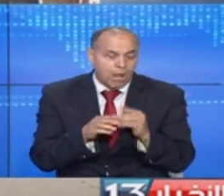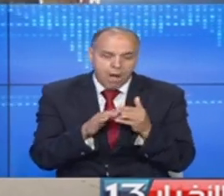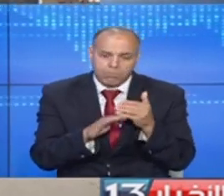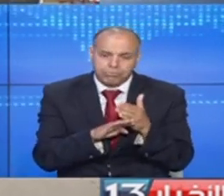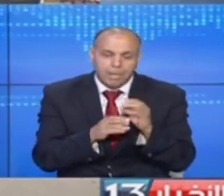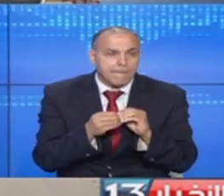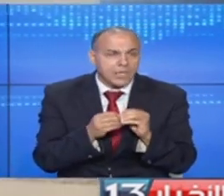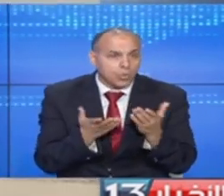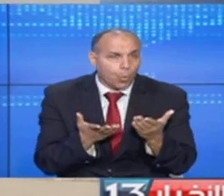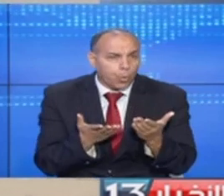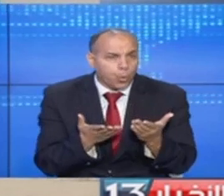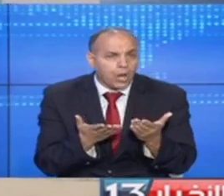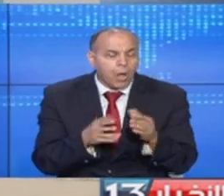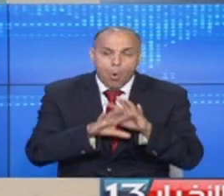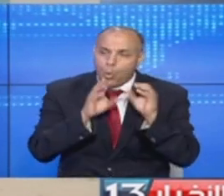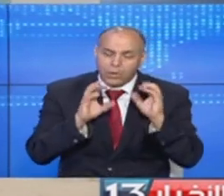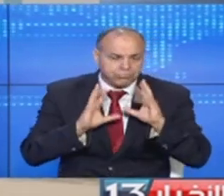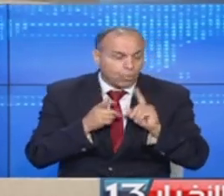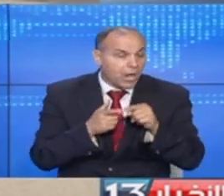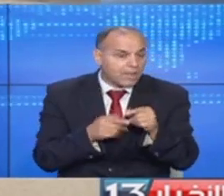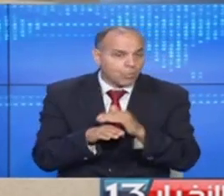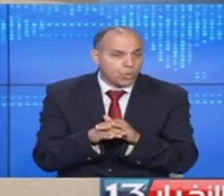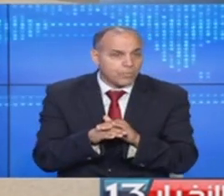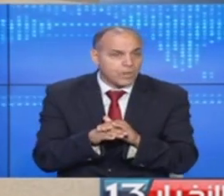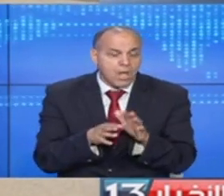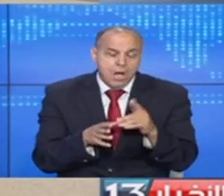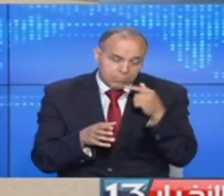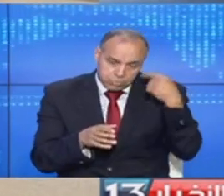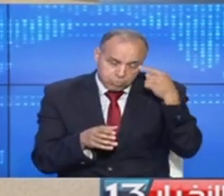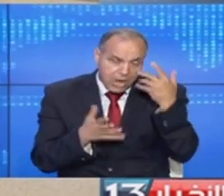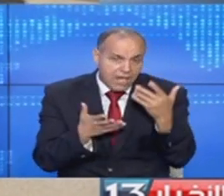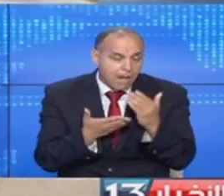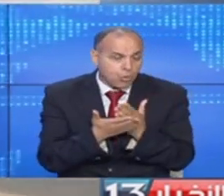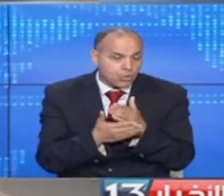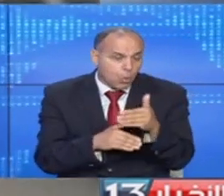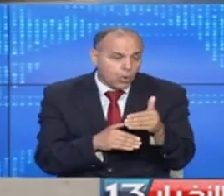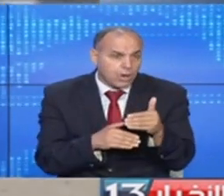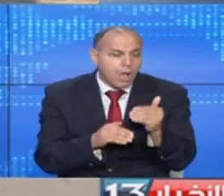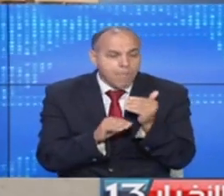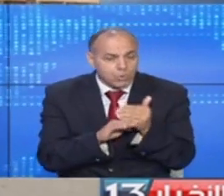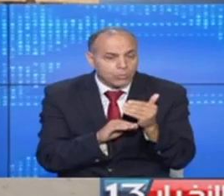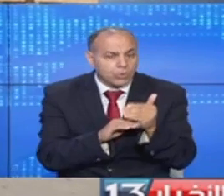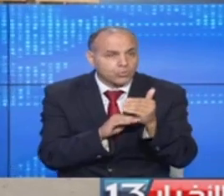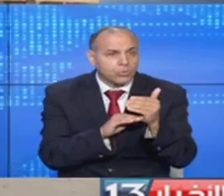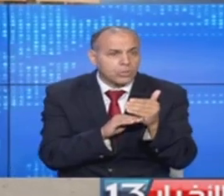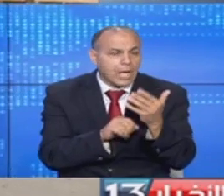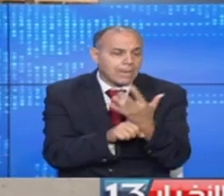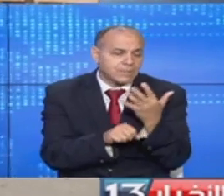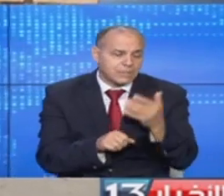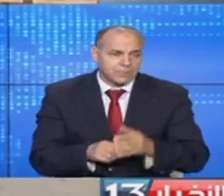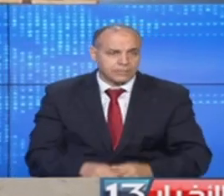اشكاليات طالما علاقه الجميع في رواد ومن المؤمل نهايه المشروع في كل مراحله في غضون خمس